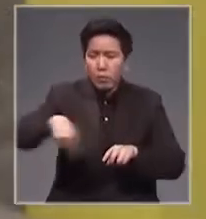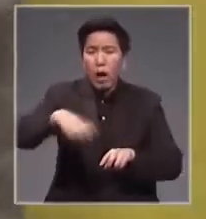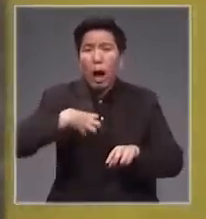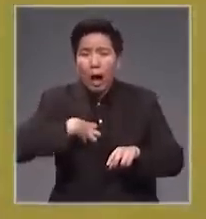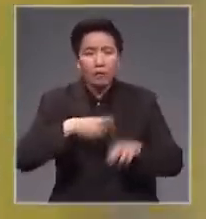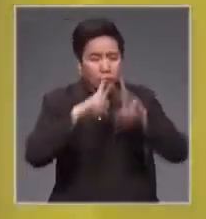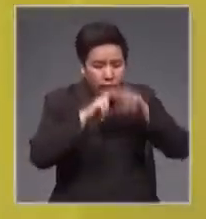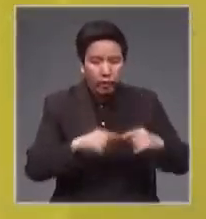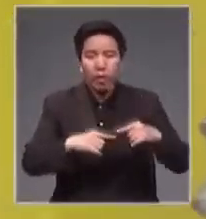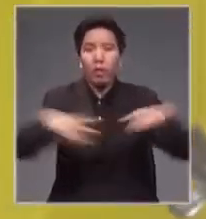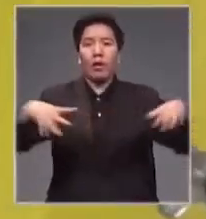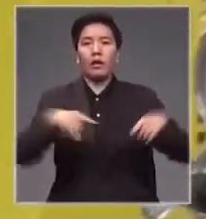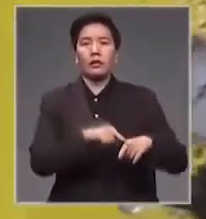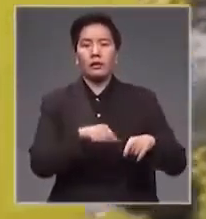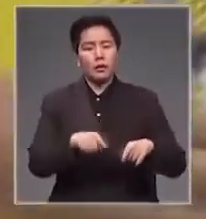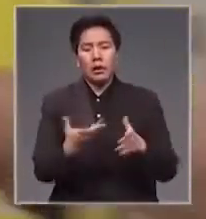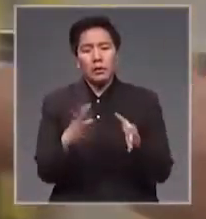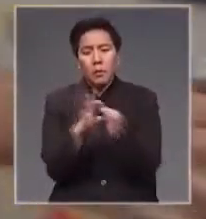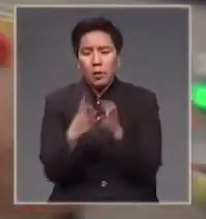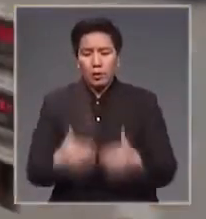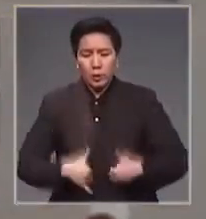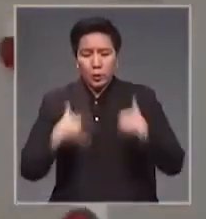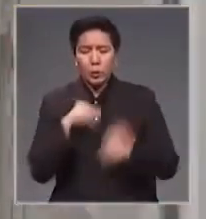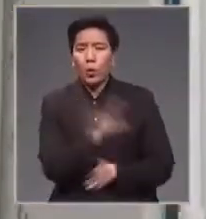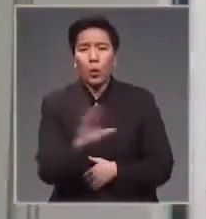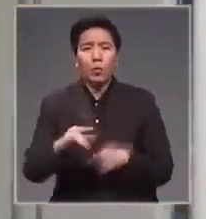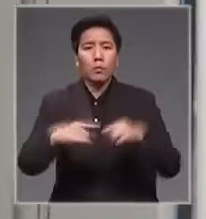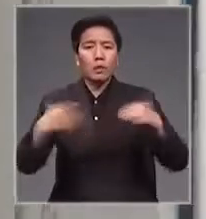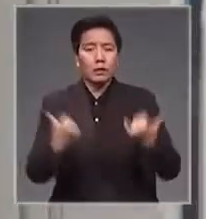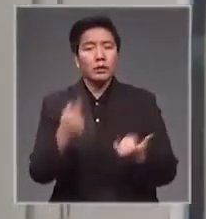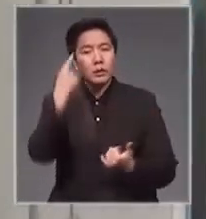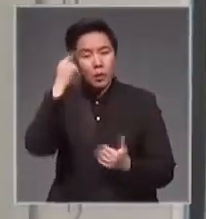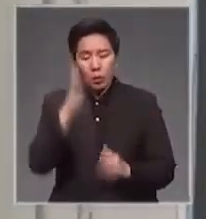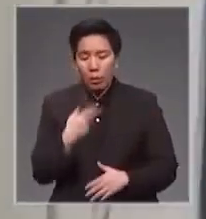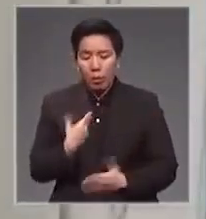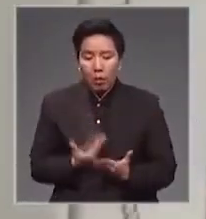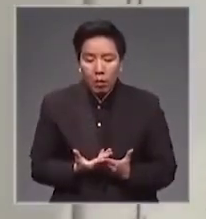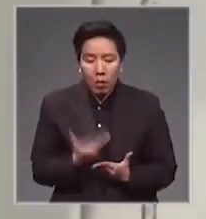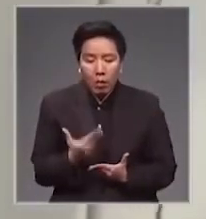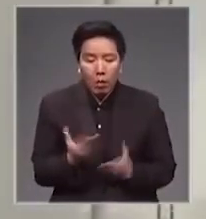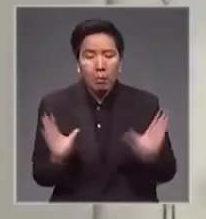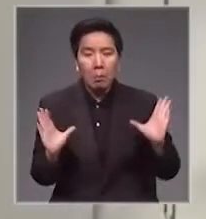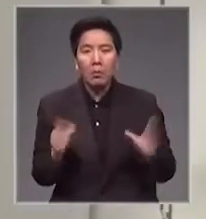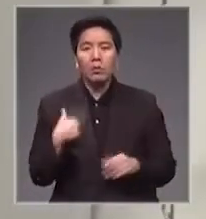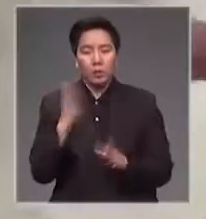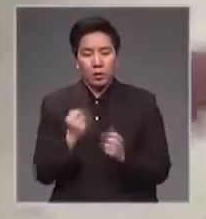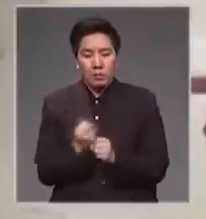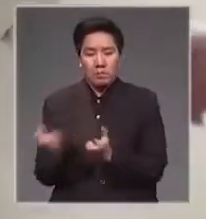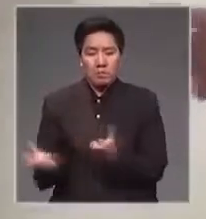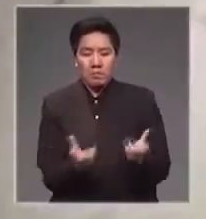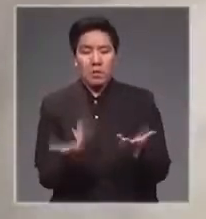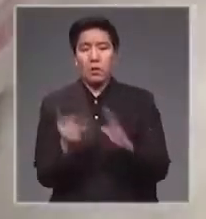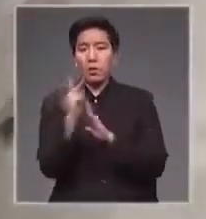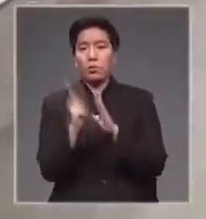ำเป็นเพราะไม่สอดคล้องกับการใช้ชีวิตประจำวันจึงไม่ดึงดูดความสนใจแล้วไม่มีการนำไปสู่การผลิตกฎหมายก็ไม่เกื้อกูลไม่ครอ